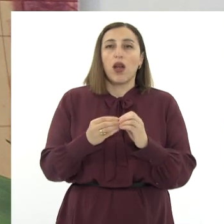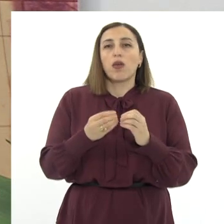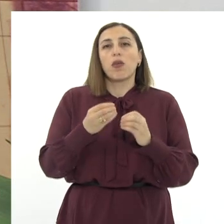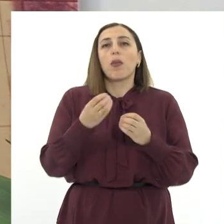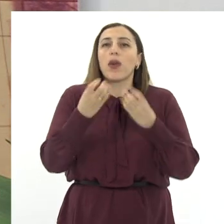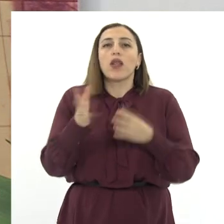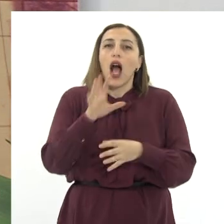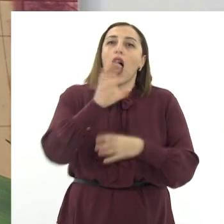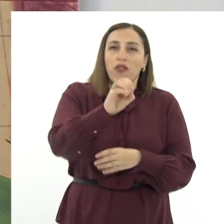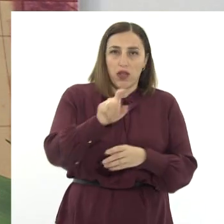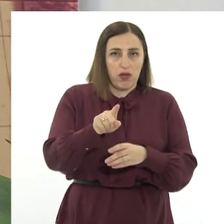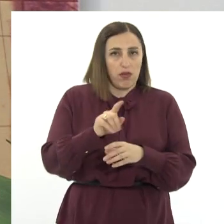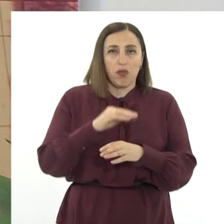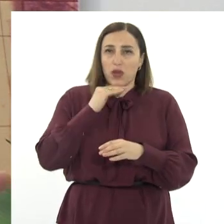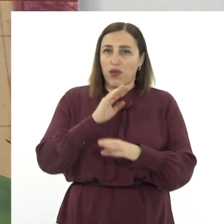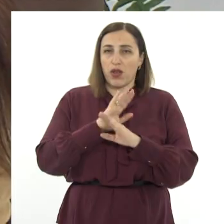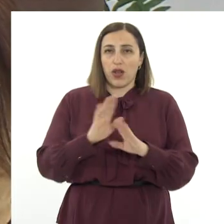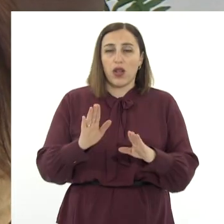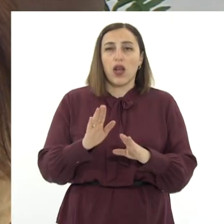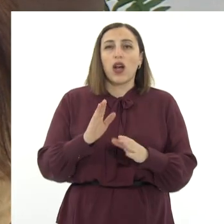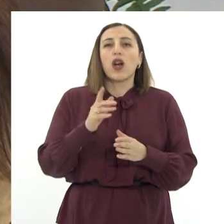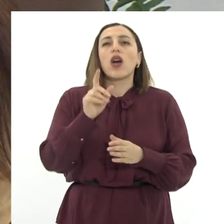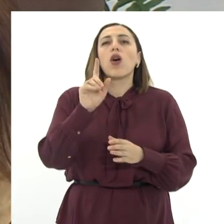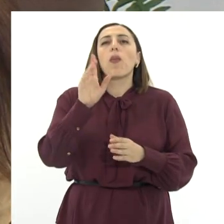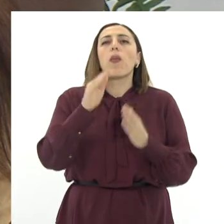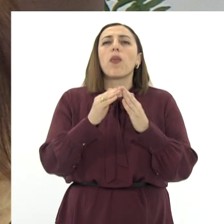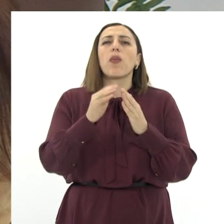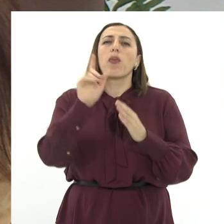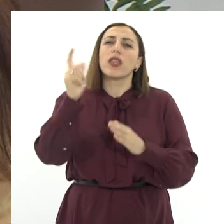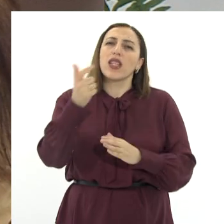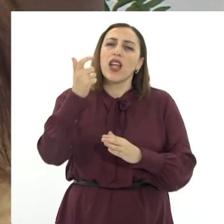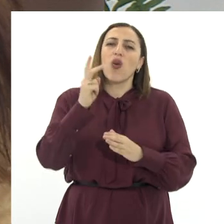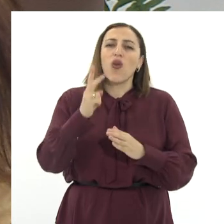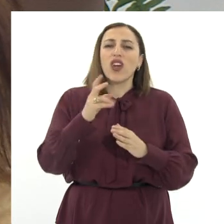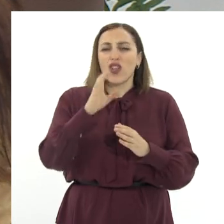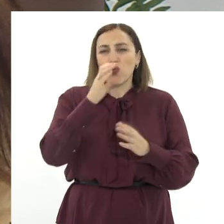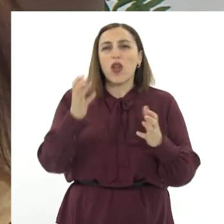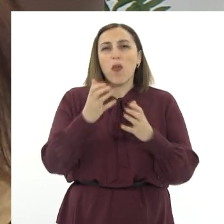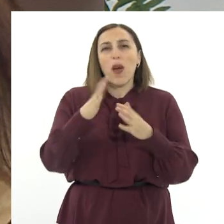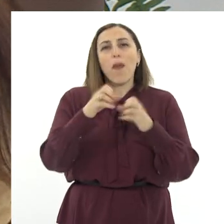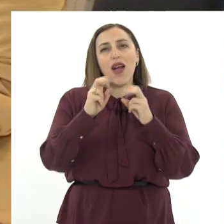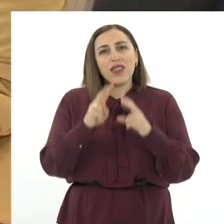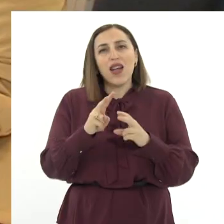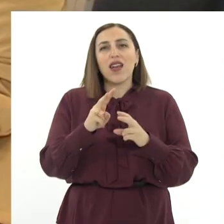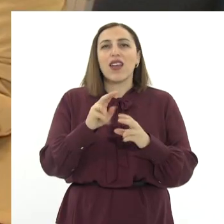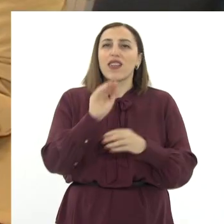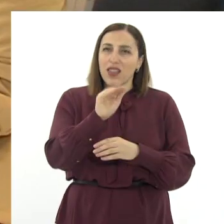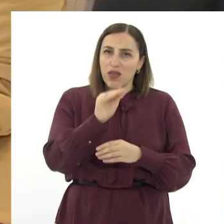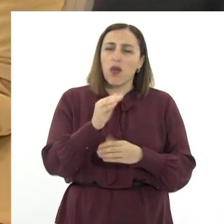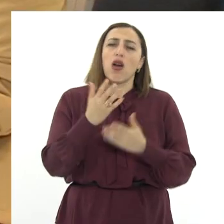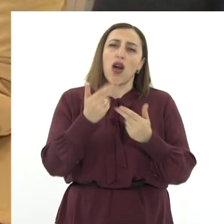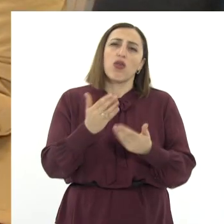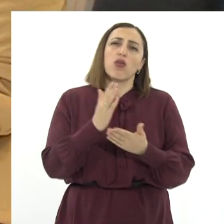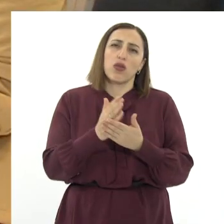հարցակումը, ոչ թե պարզապես հարցակվի ու վերջ։ Պարոն Ալբերտ, իսկ տերերը հաճախ են դիմում մասնագետի օգնությանը։ Դիմում